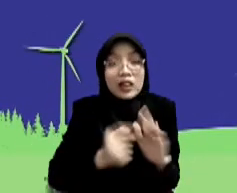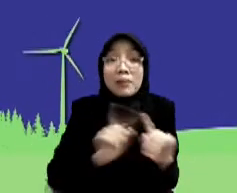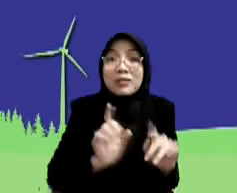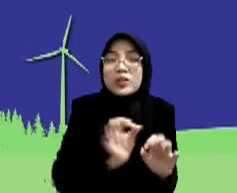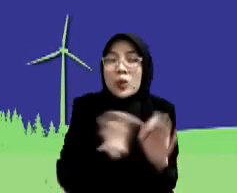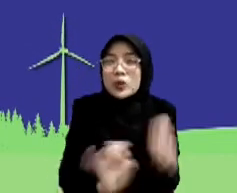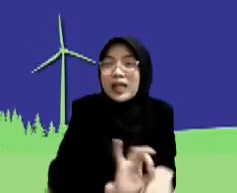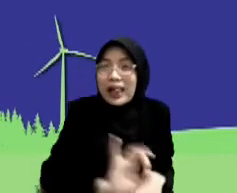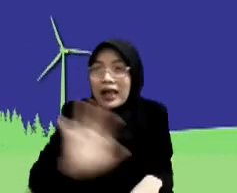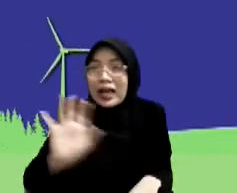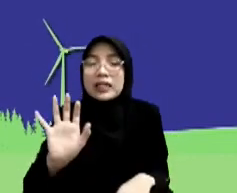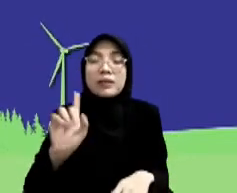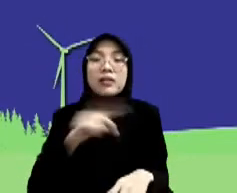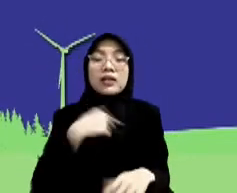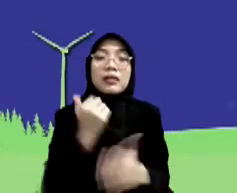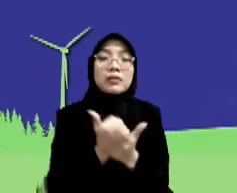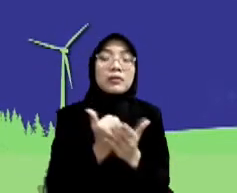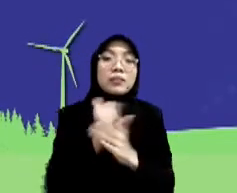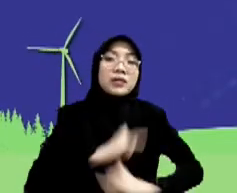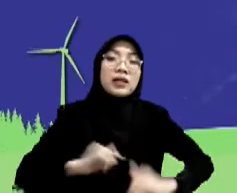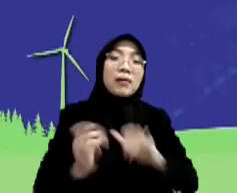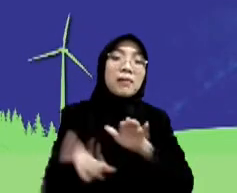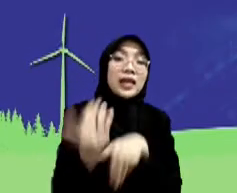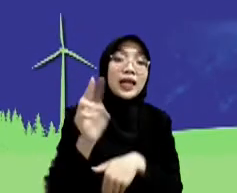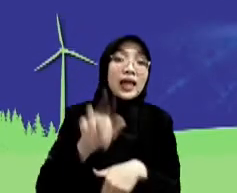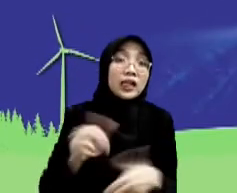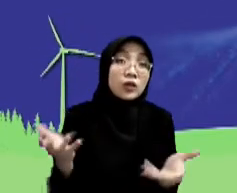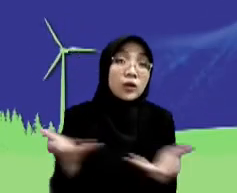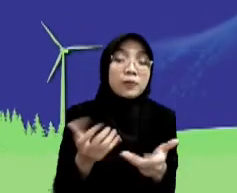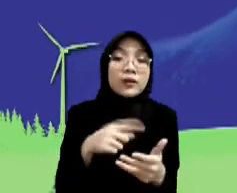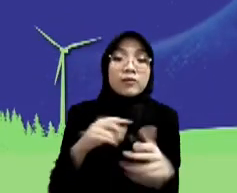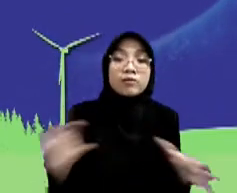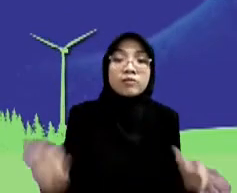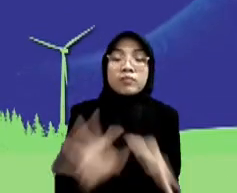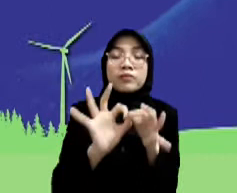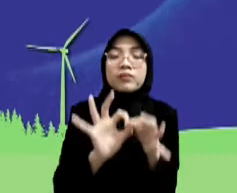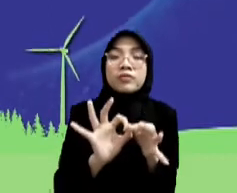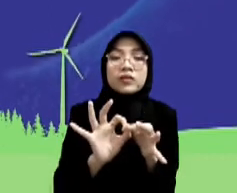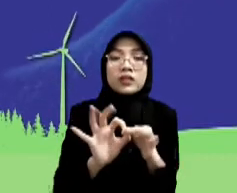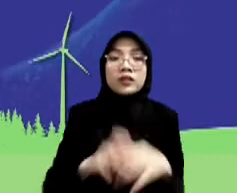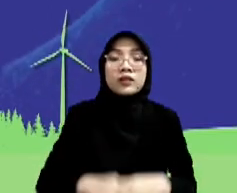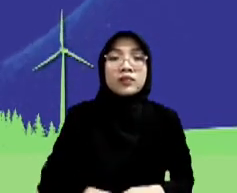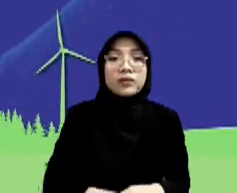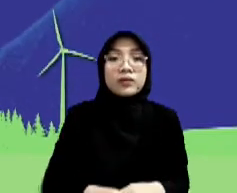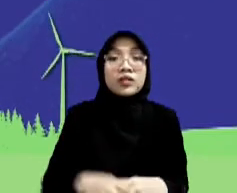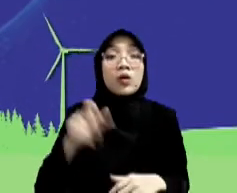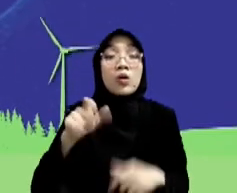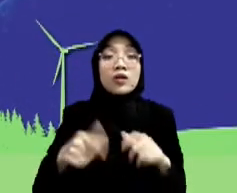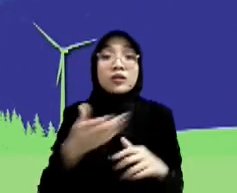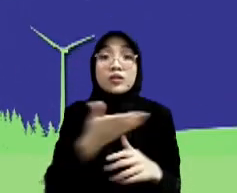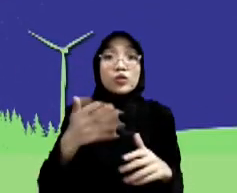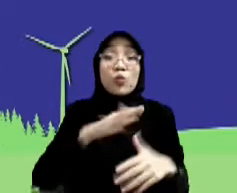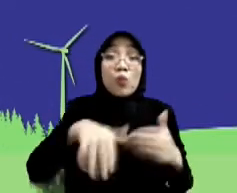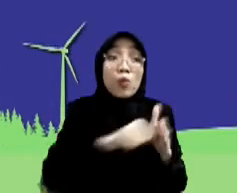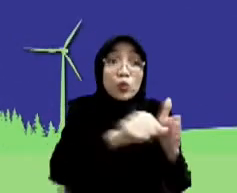solution karena kita sama sama-sama kembali lagi kita sama-sama and Nobody us manual book on How to do all this